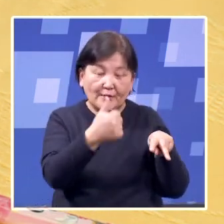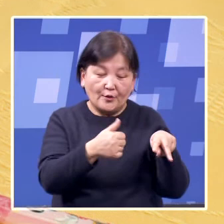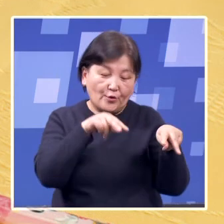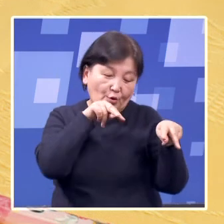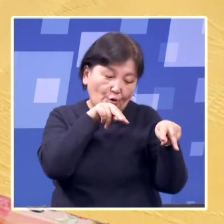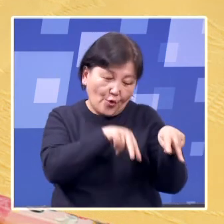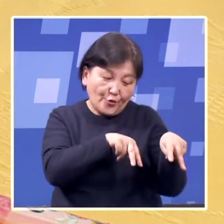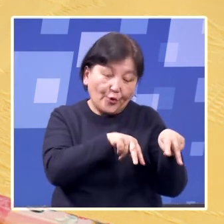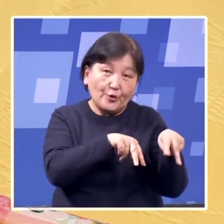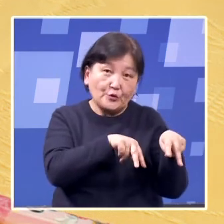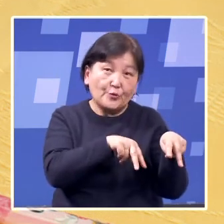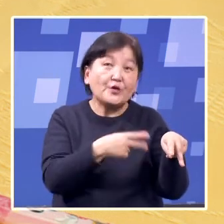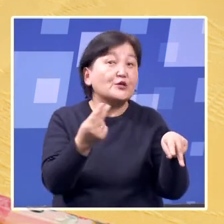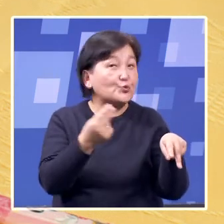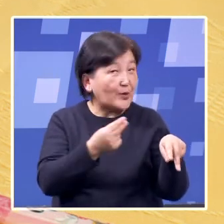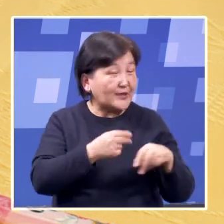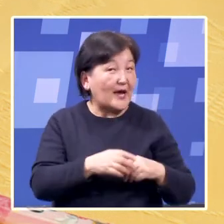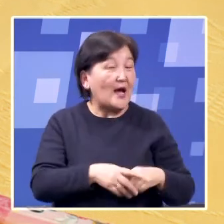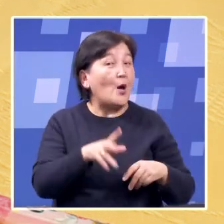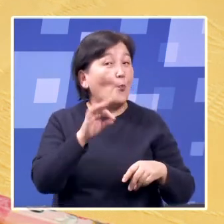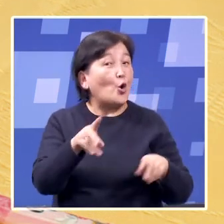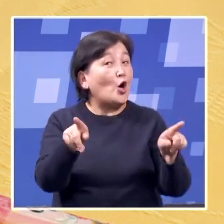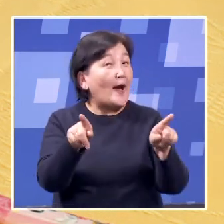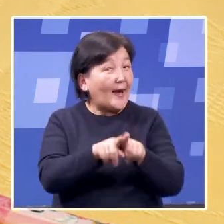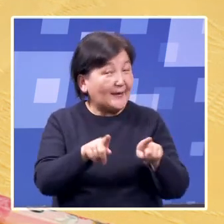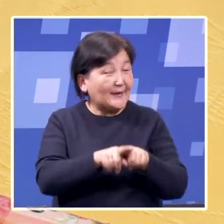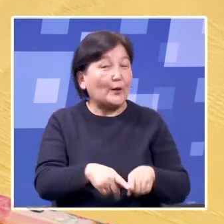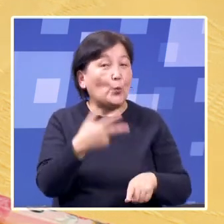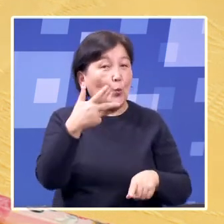адил гурван шулуун зураасаар зурна.